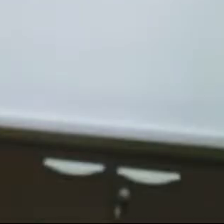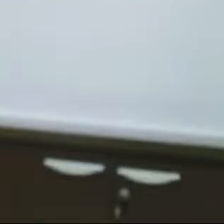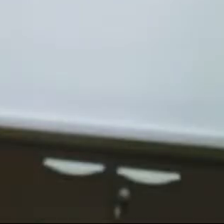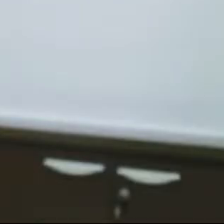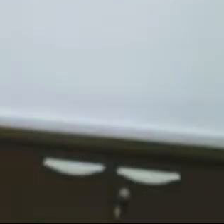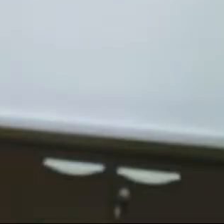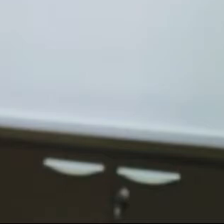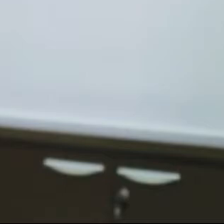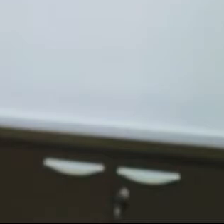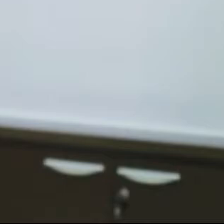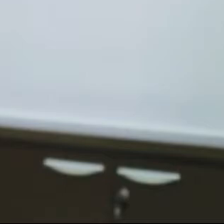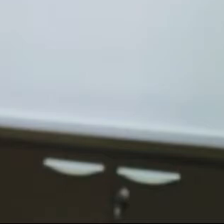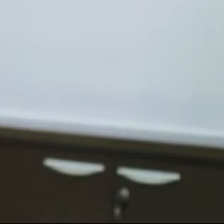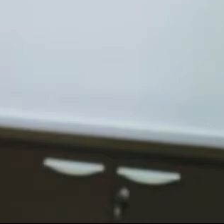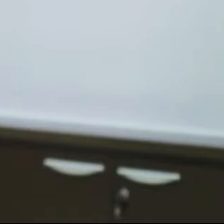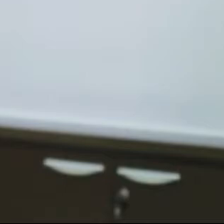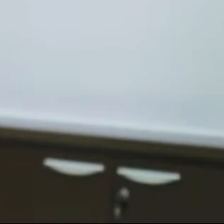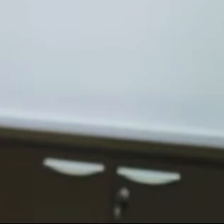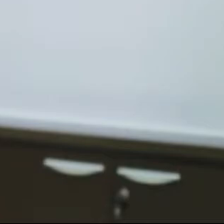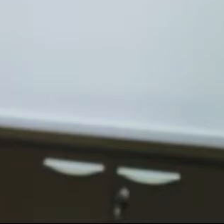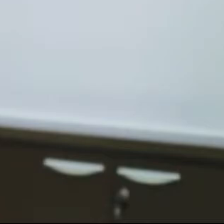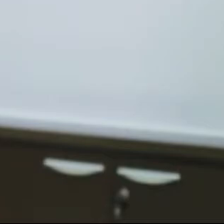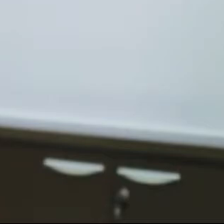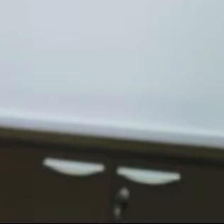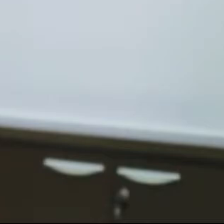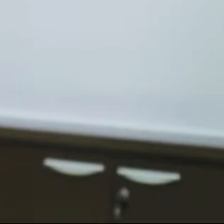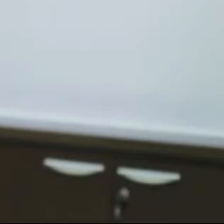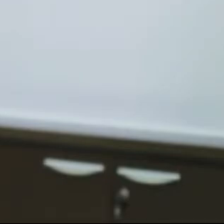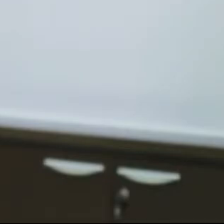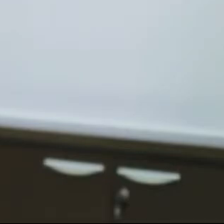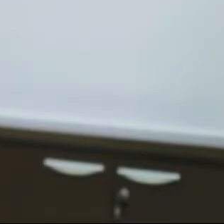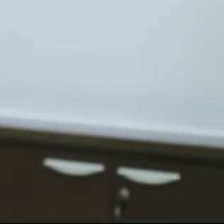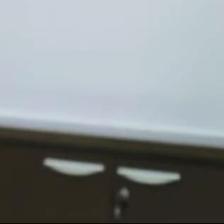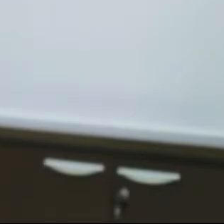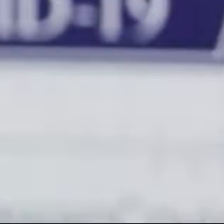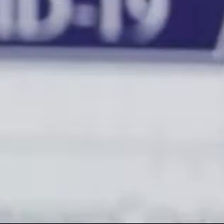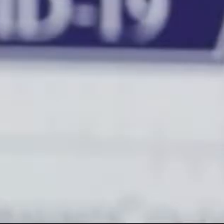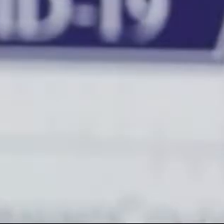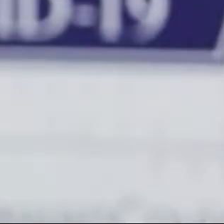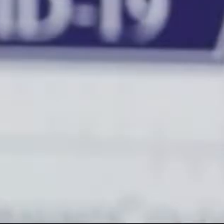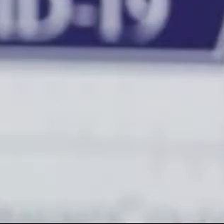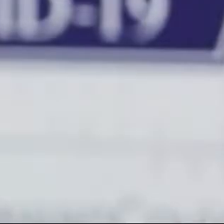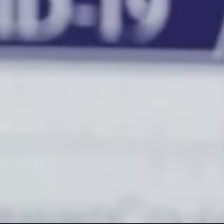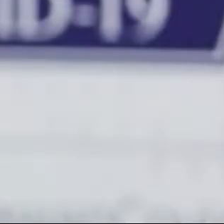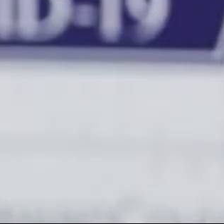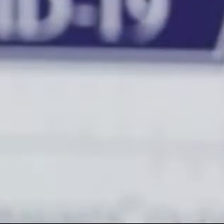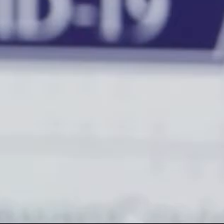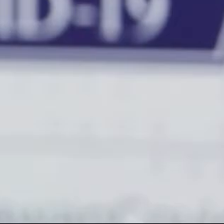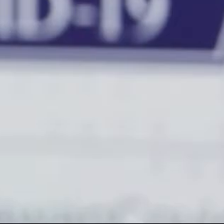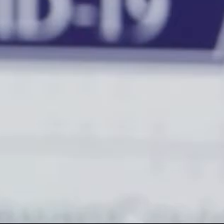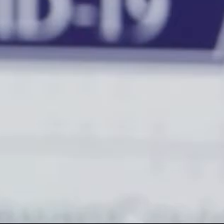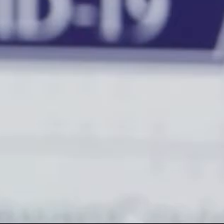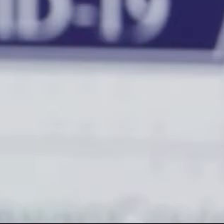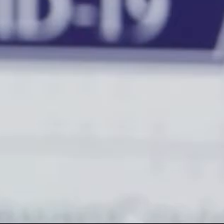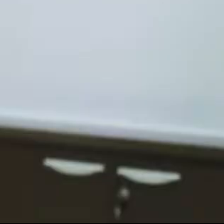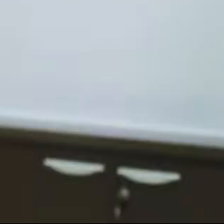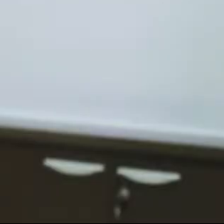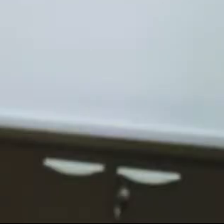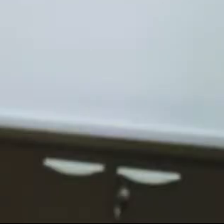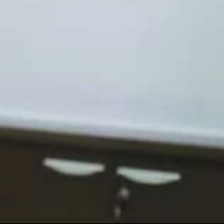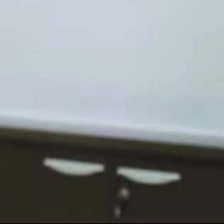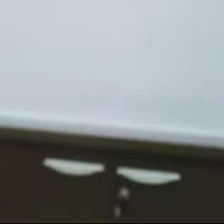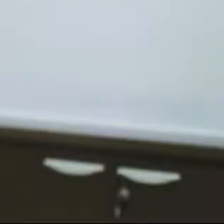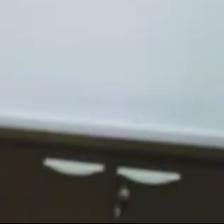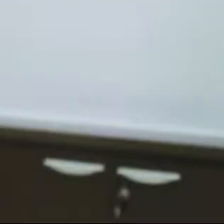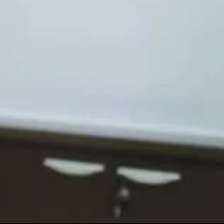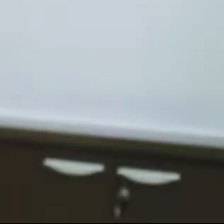Diperlukan disiplin dan kesadaran kolektif untuk menaati protokol kesehatan agar kita bisa segera mengakhirinya. Anda